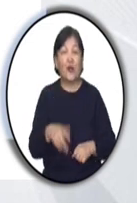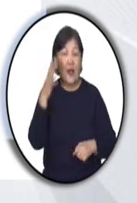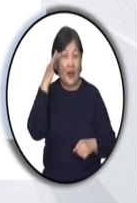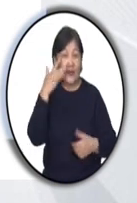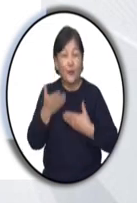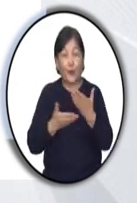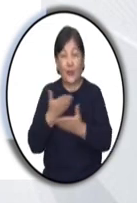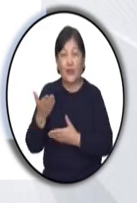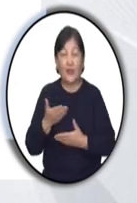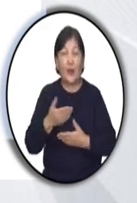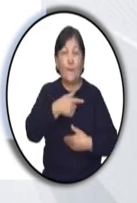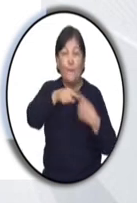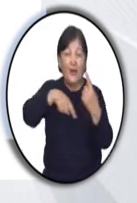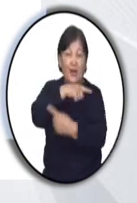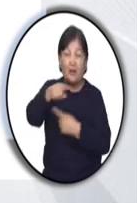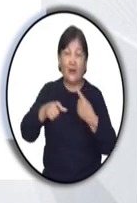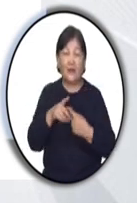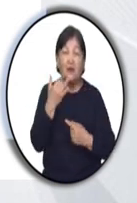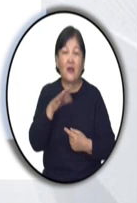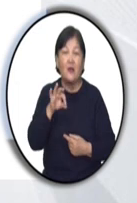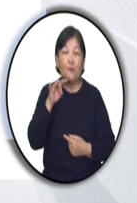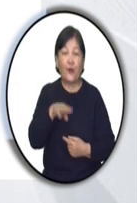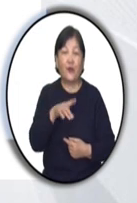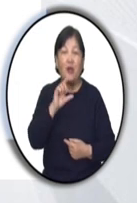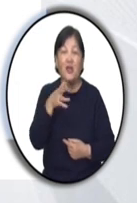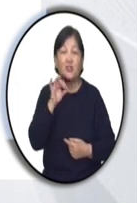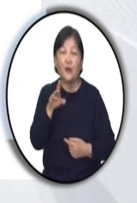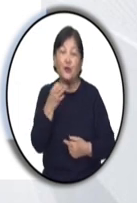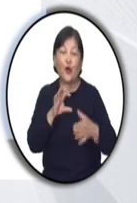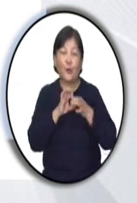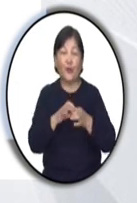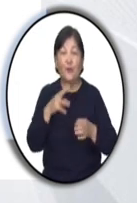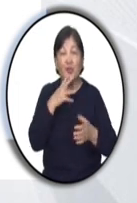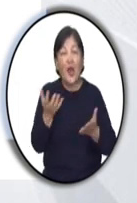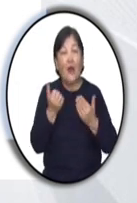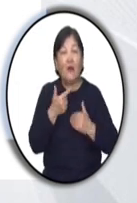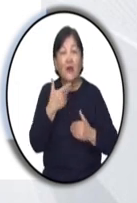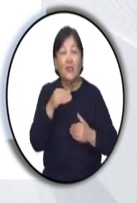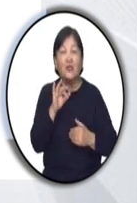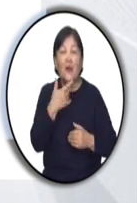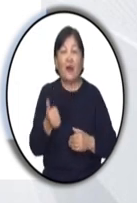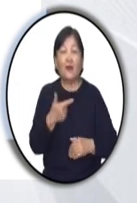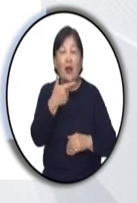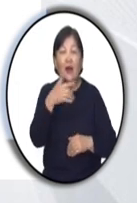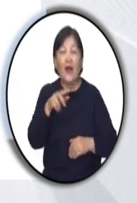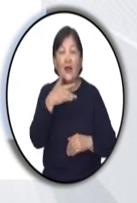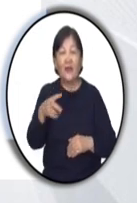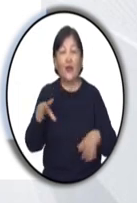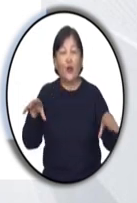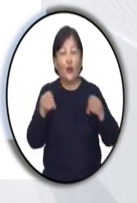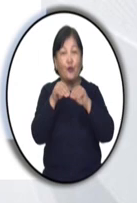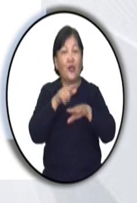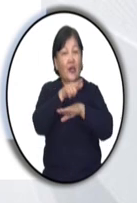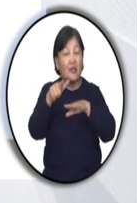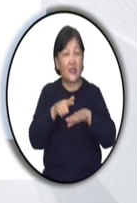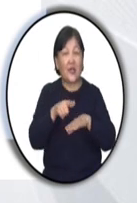ашиглаарай хүүхдүүдээ. За, хэрвээ чи гадаад худалдааны бараа эргэлт, экспорт, импорт дэнд талаарх мэдээлэл авах гэж байгаа бол